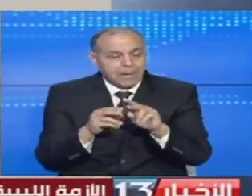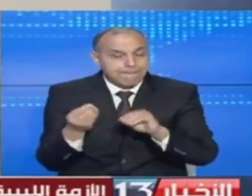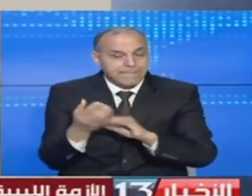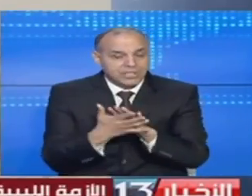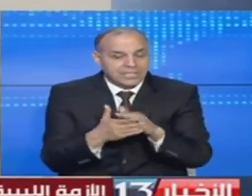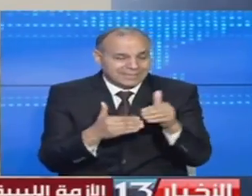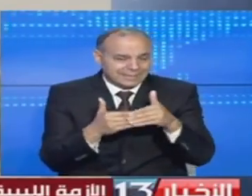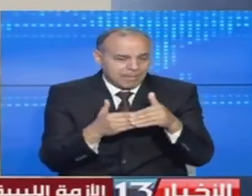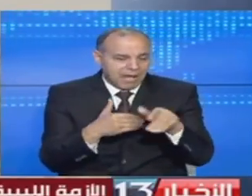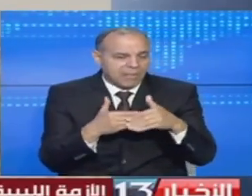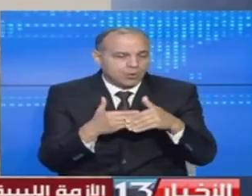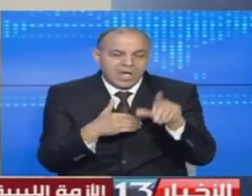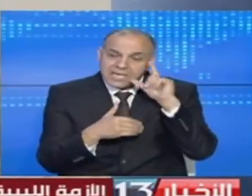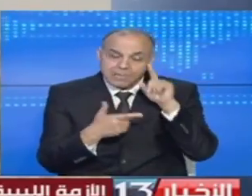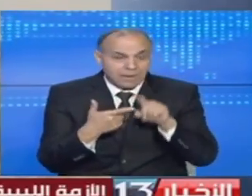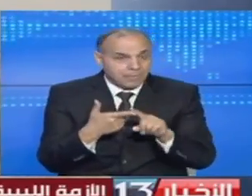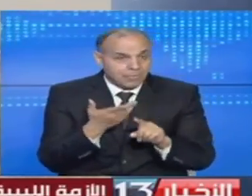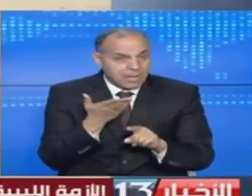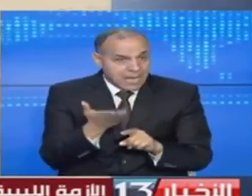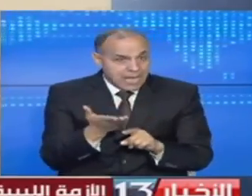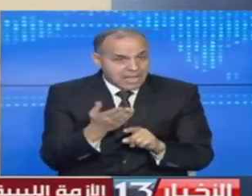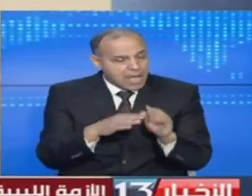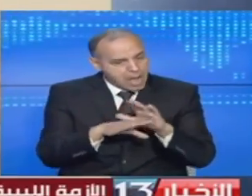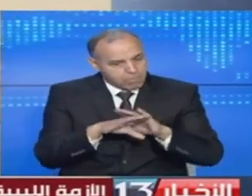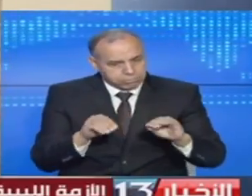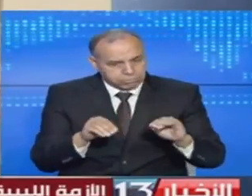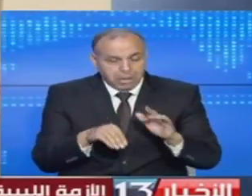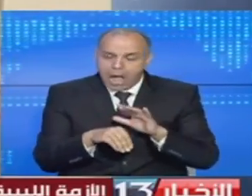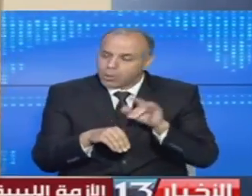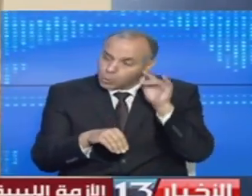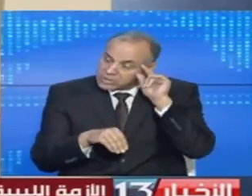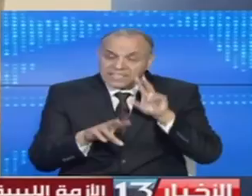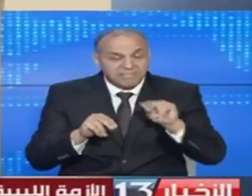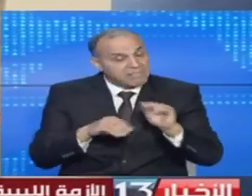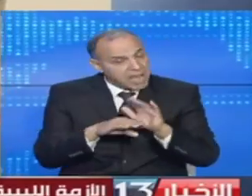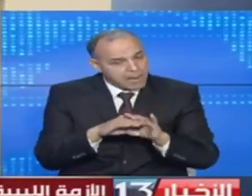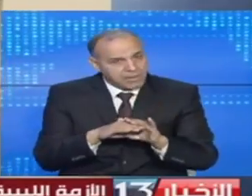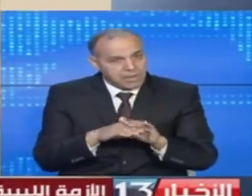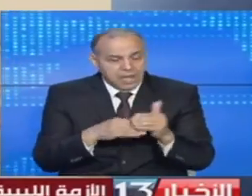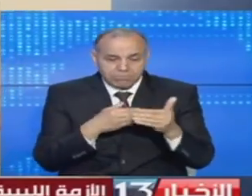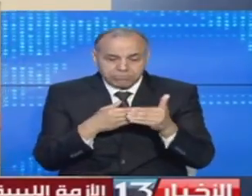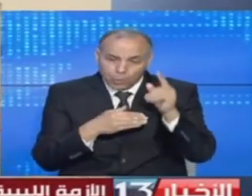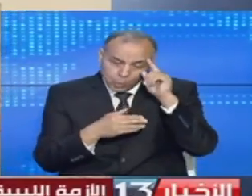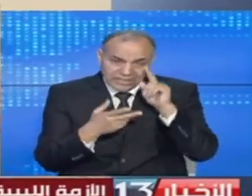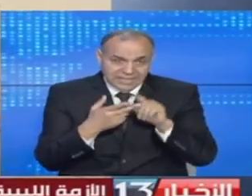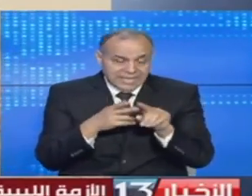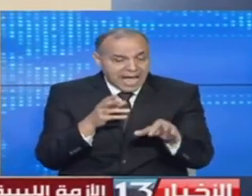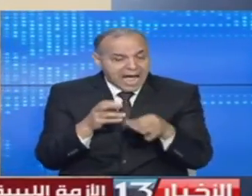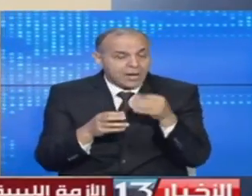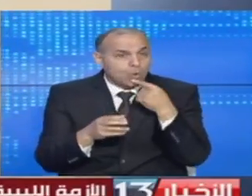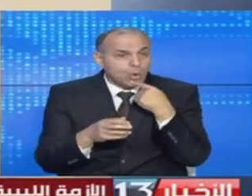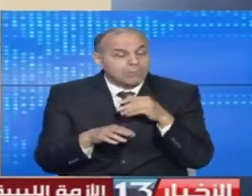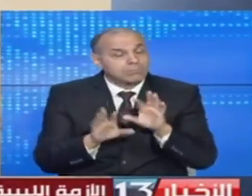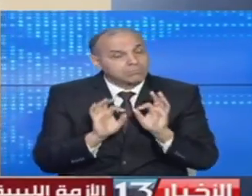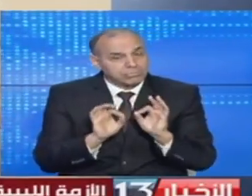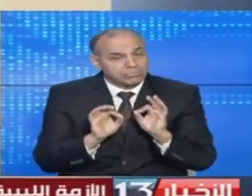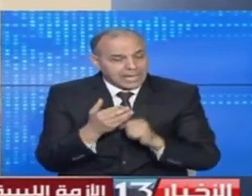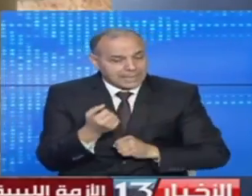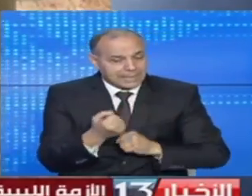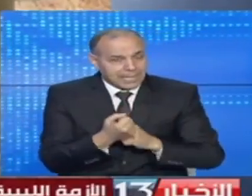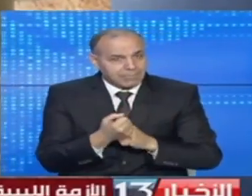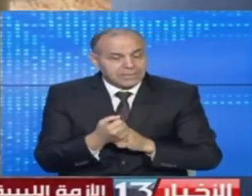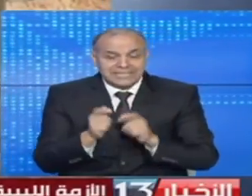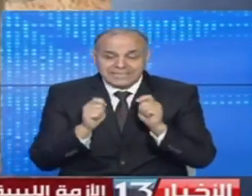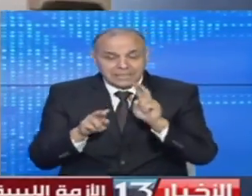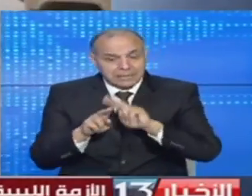في الجاري ليبيا على اساس وانا منها من امني تونس وكانت المقاربه التونسيه للحل تقوم بالاساس على دعم التسويه